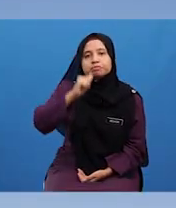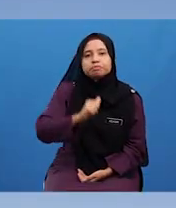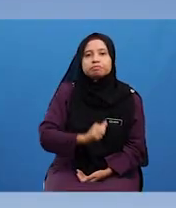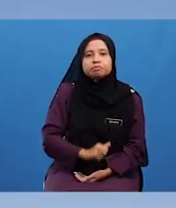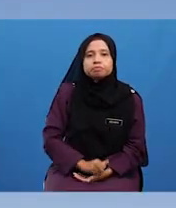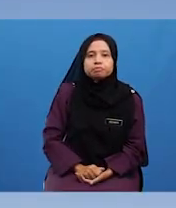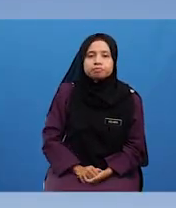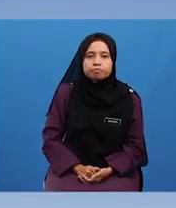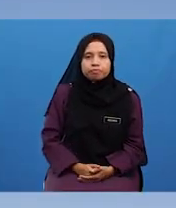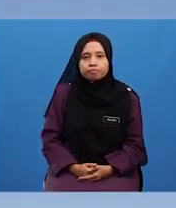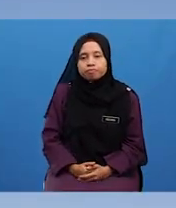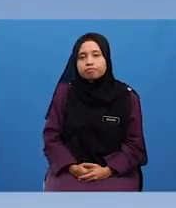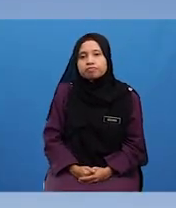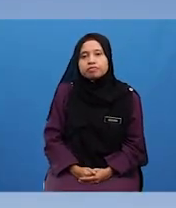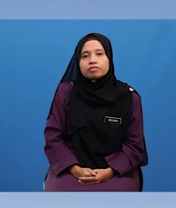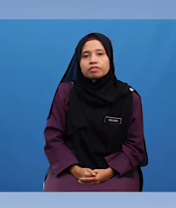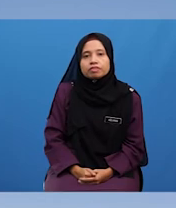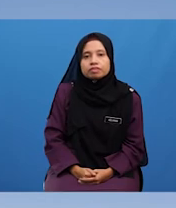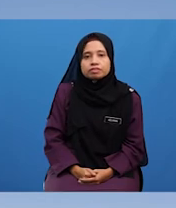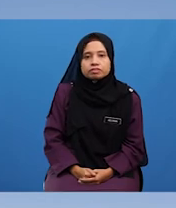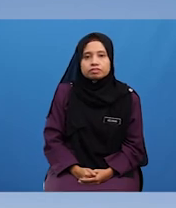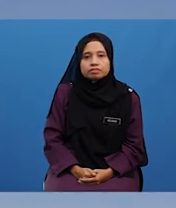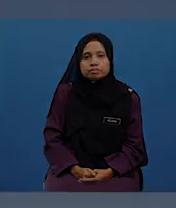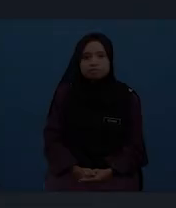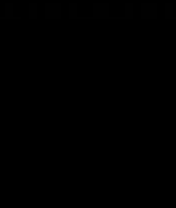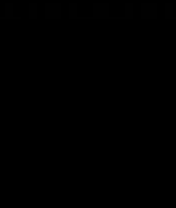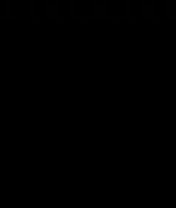taufiq wal hidayah. Wassalamualaikum warahmatullahi wabarakatuh.